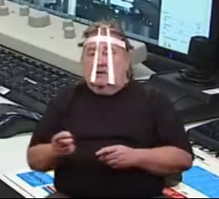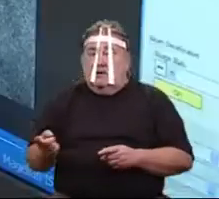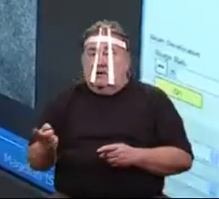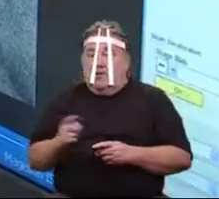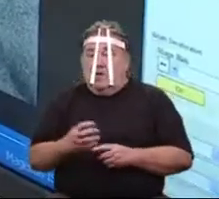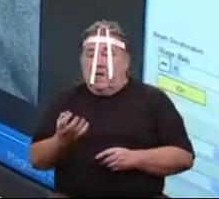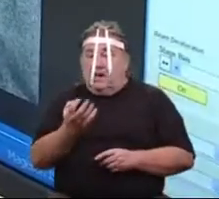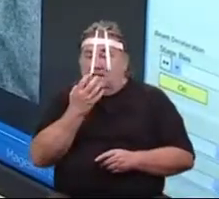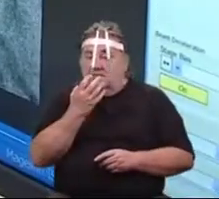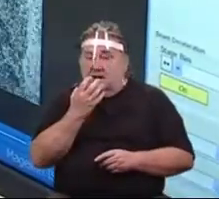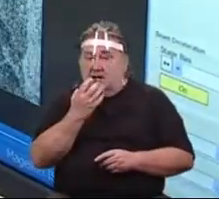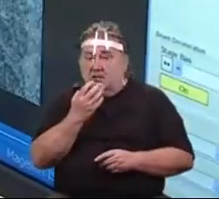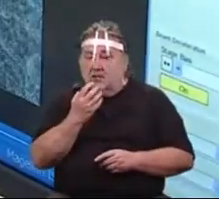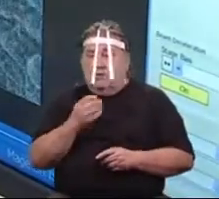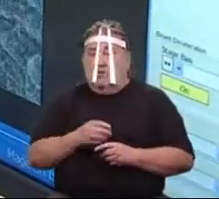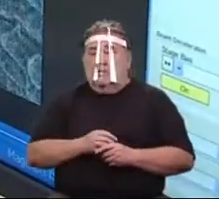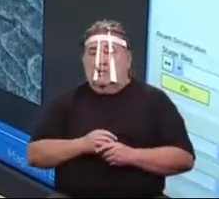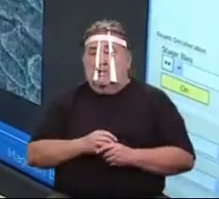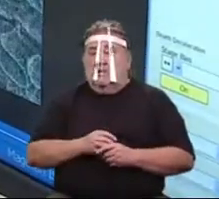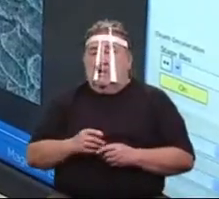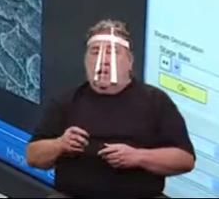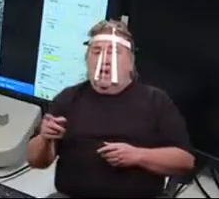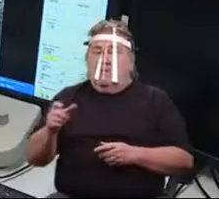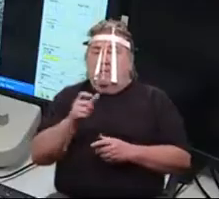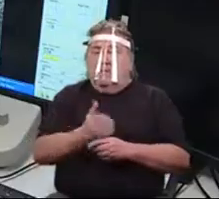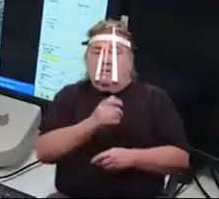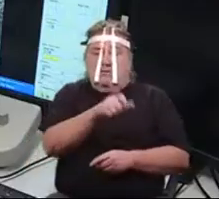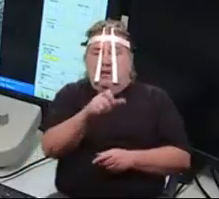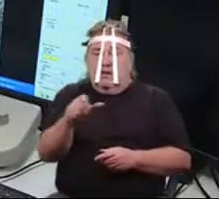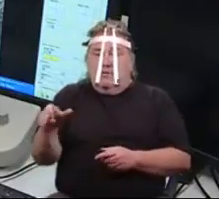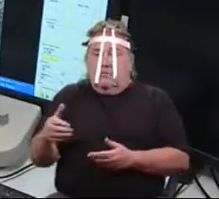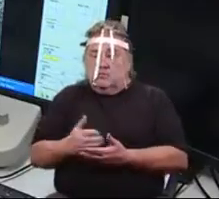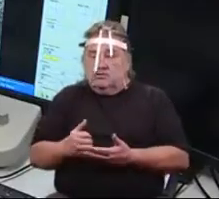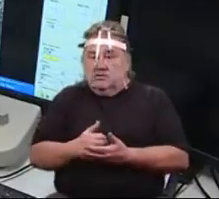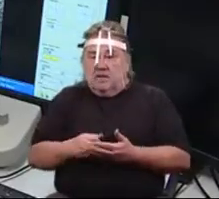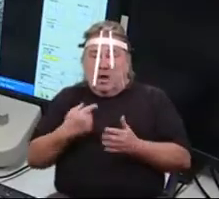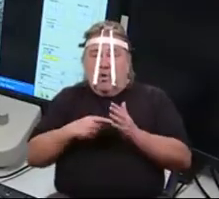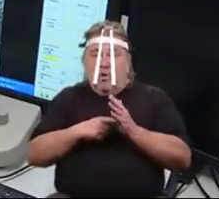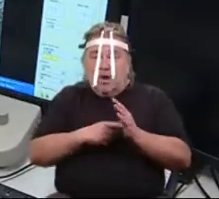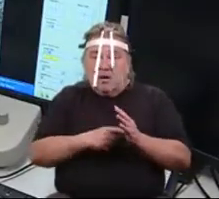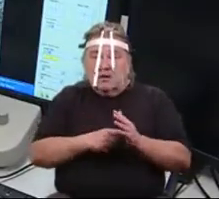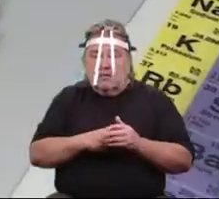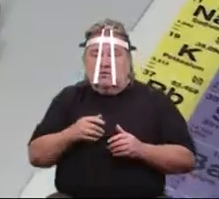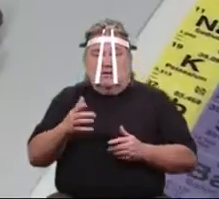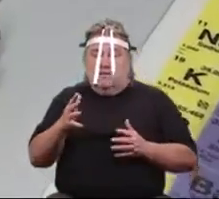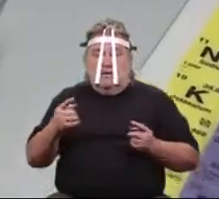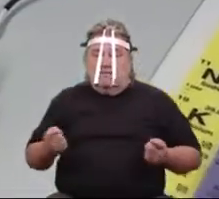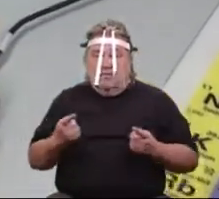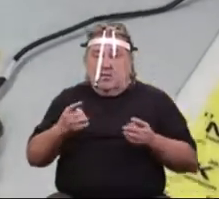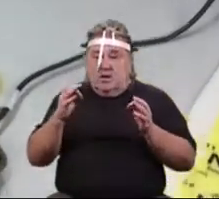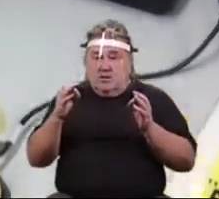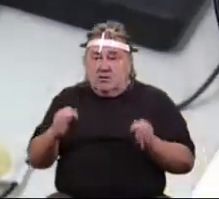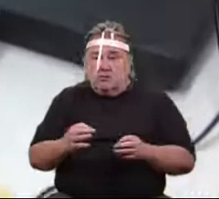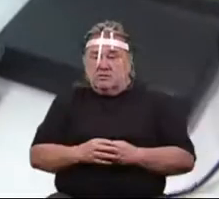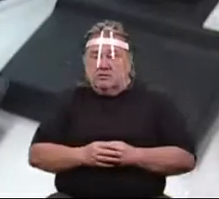zakoupila respirátory a roušky pro svůj personál v Asii, ale ukazuje se, že až tak přílišně nefungují